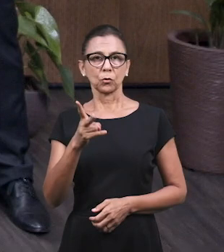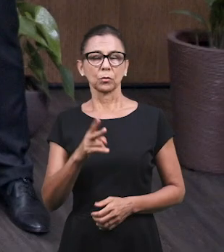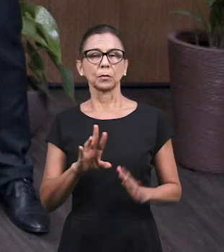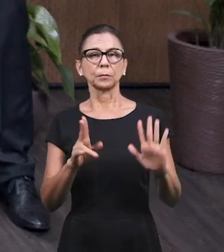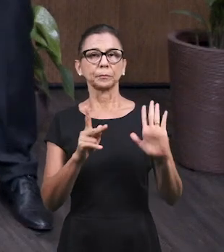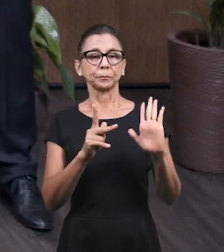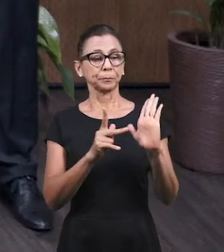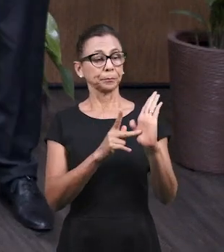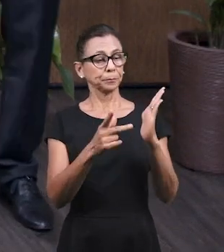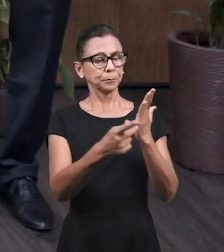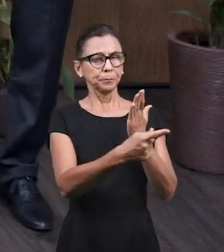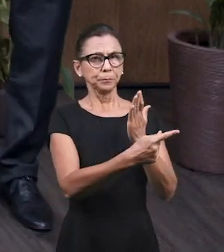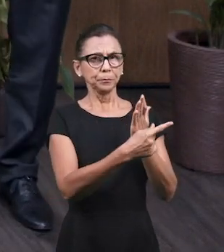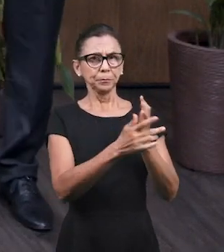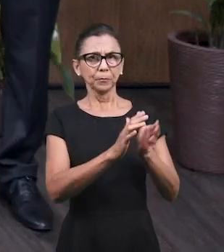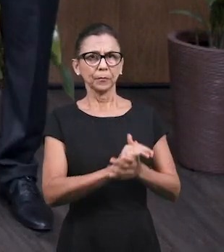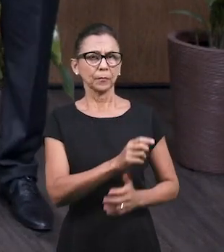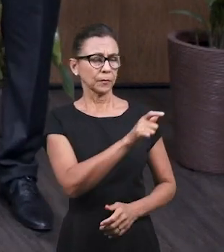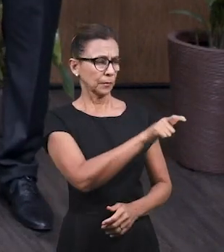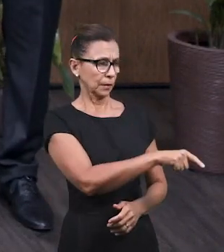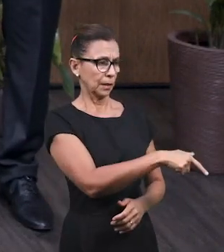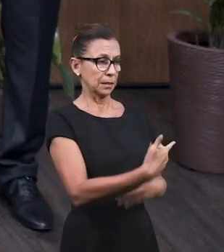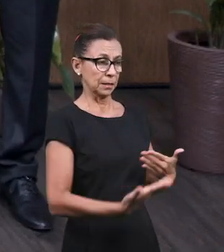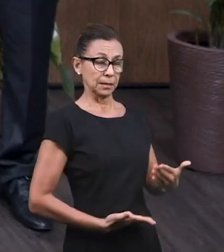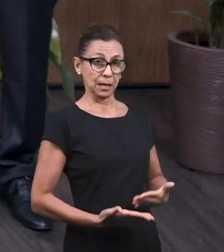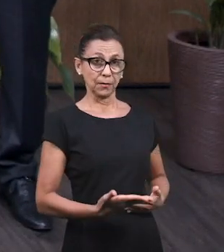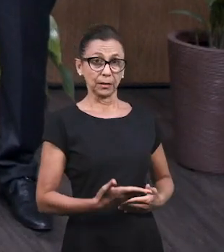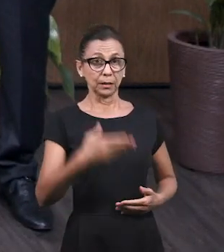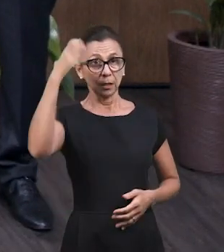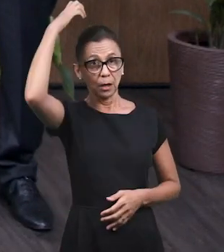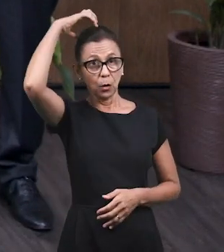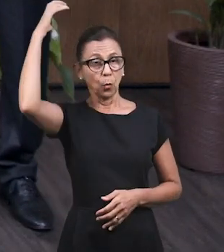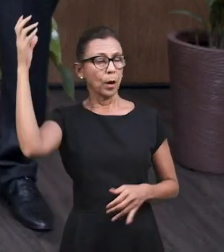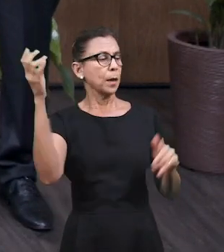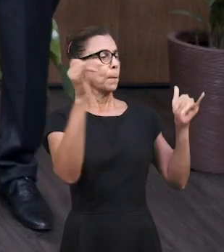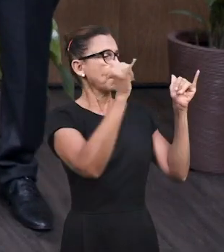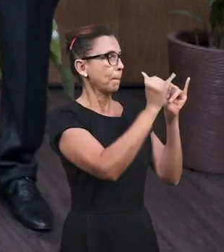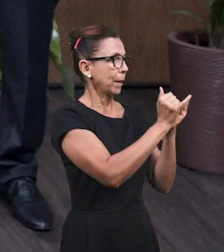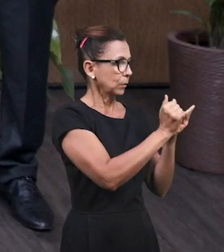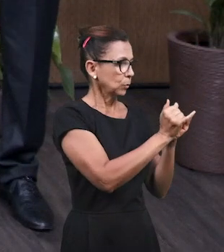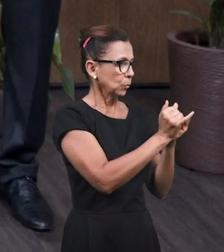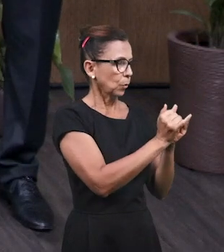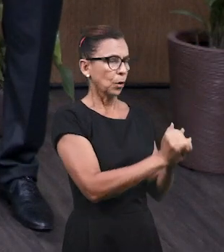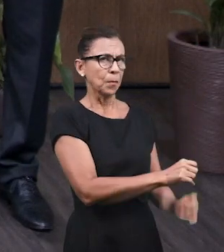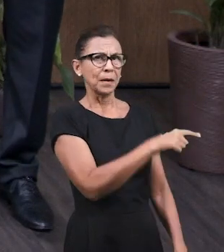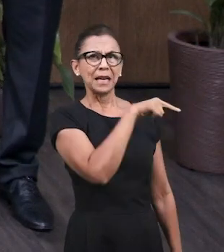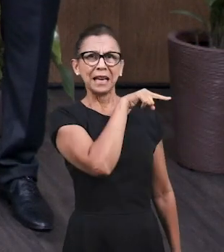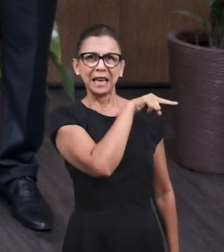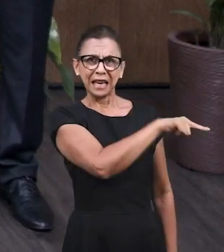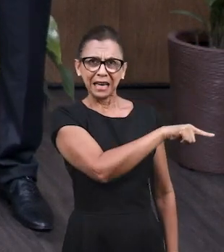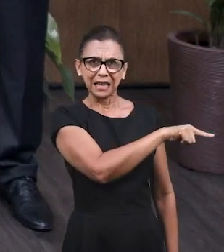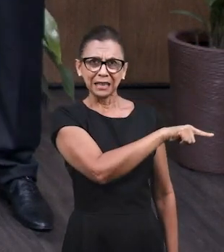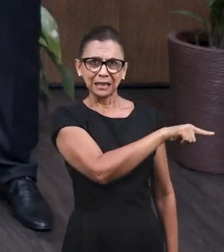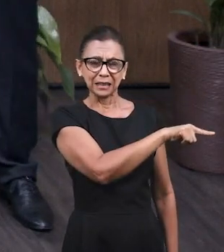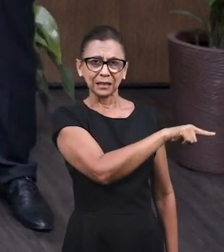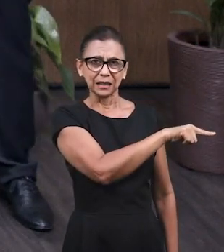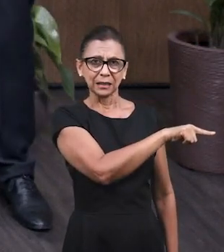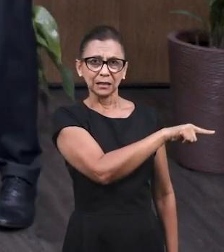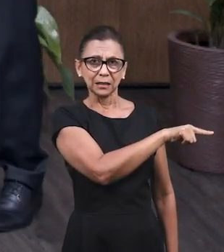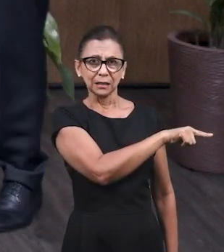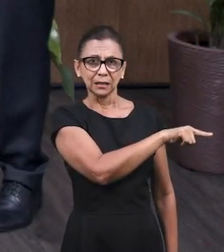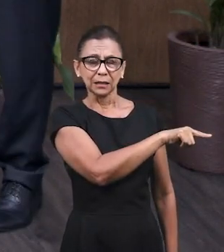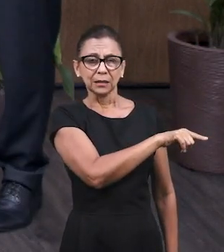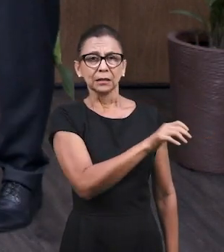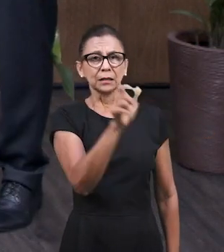Donc, les commentaires que nous recevons à tout le temps, ils sont comme ça, Daniel. Mais en revenant à la parabole, le serviteur qui a été